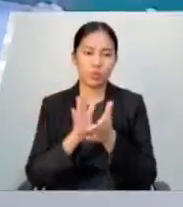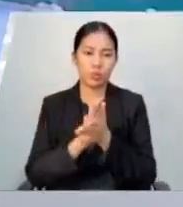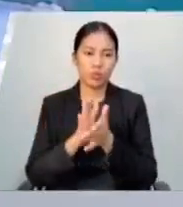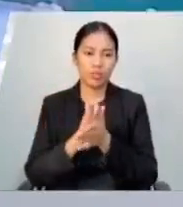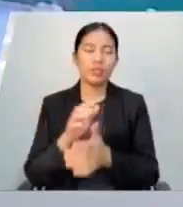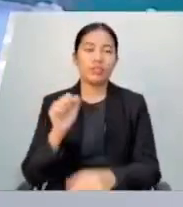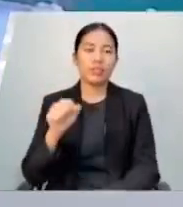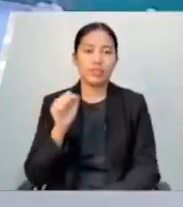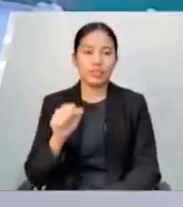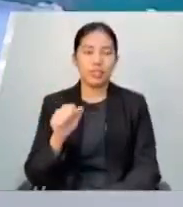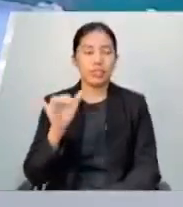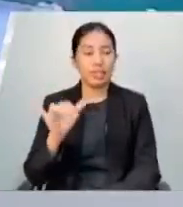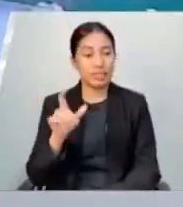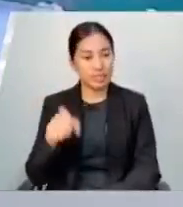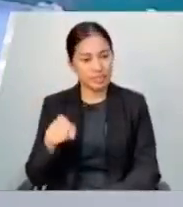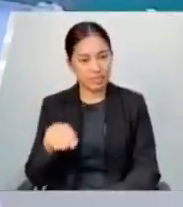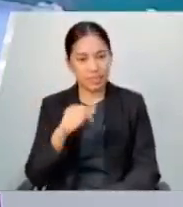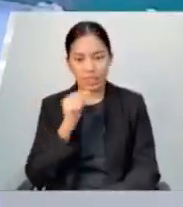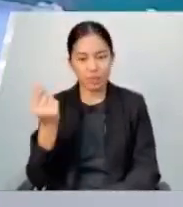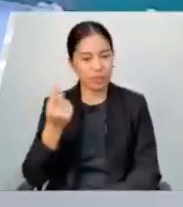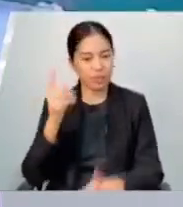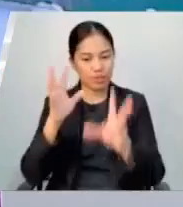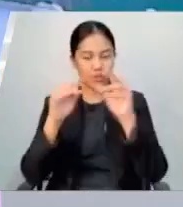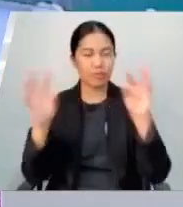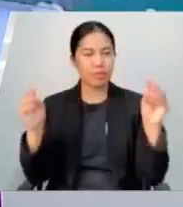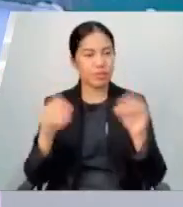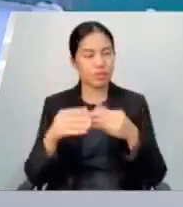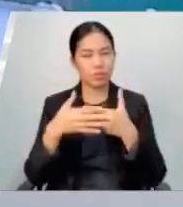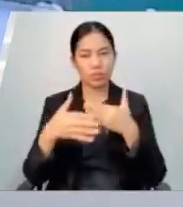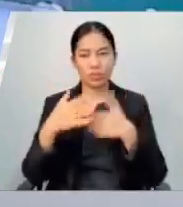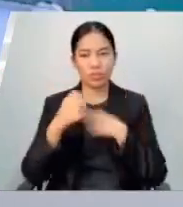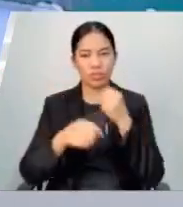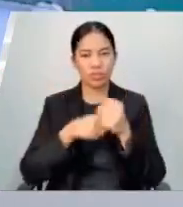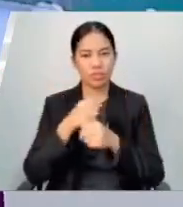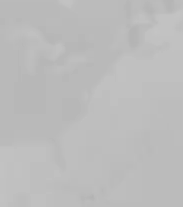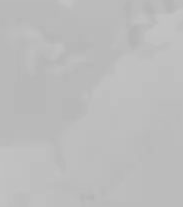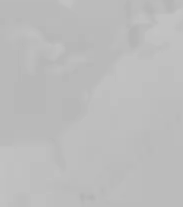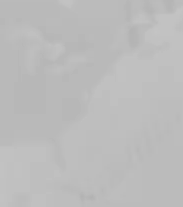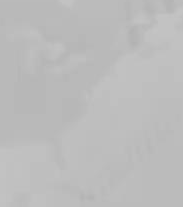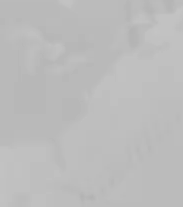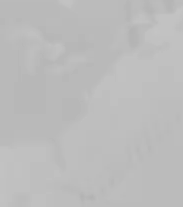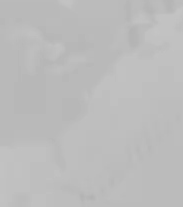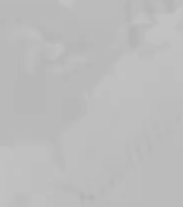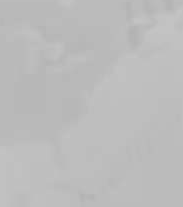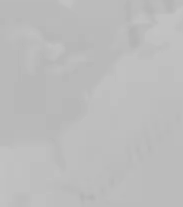Hindi lang, ano ha, sa tuwing Pasko, all year round, diba? Magbigayan tayo. Pwede pa niya gawing business.